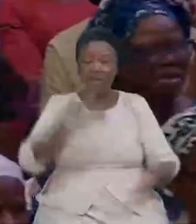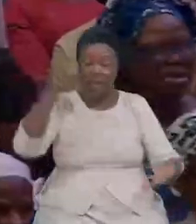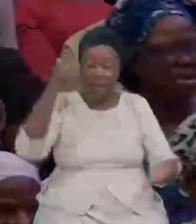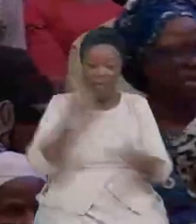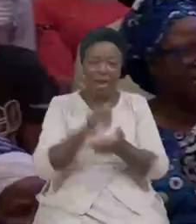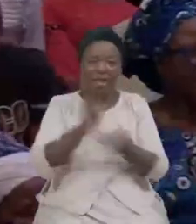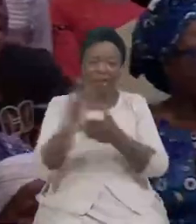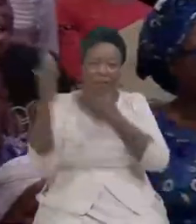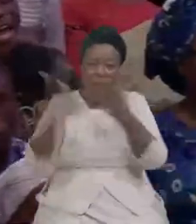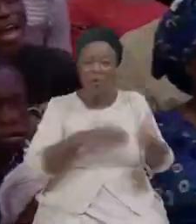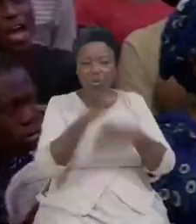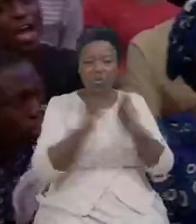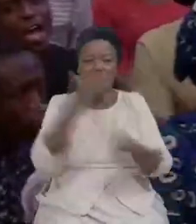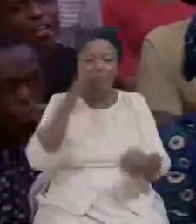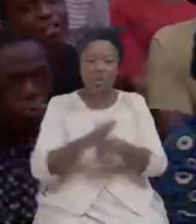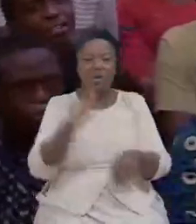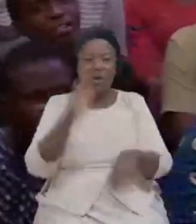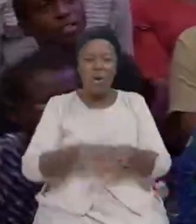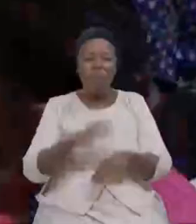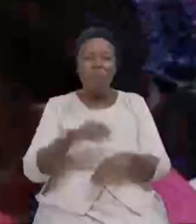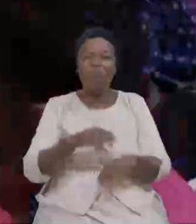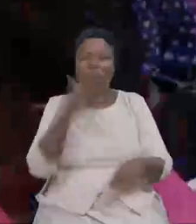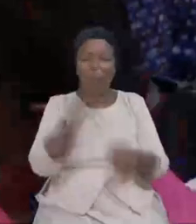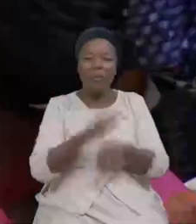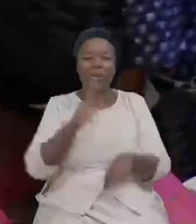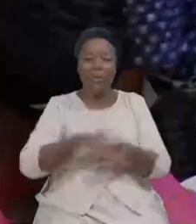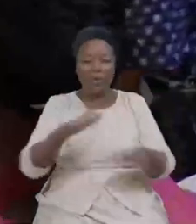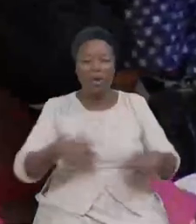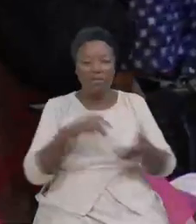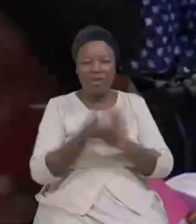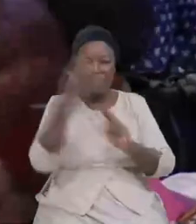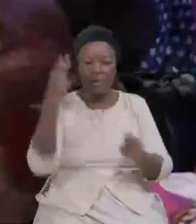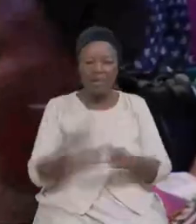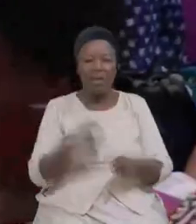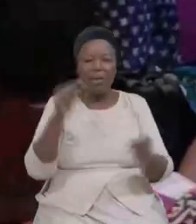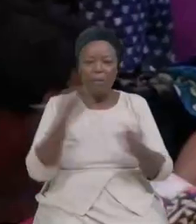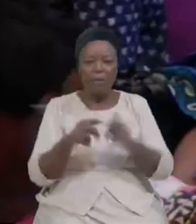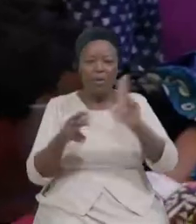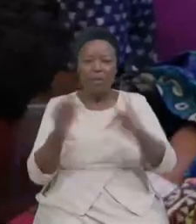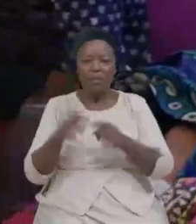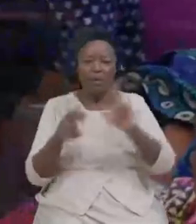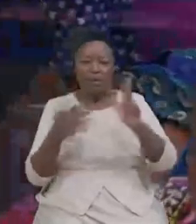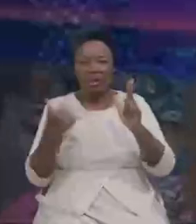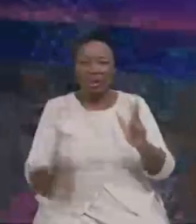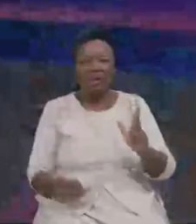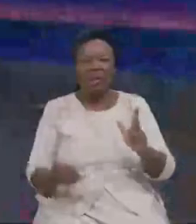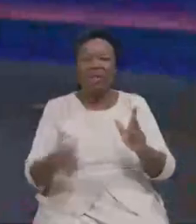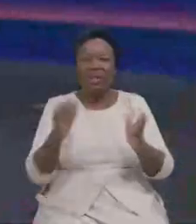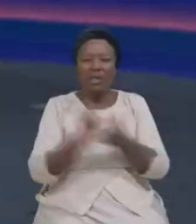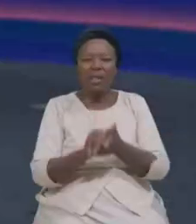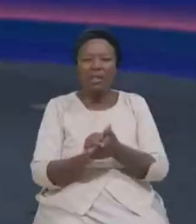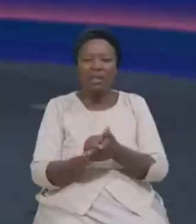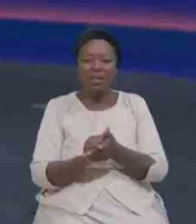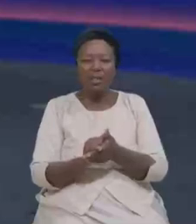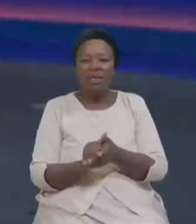bénédictions dans ta vie. Amen. Troisième point maintenant. Voyons les louanges